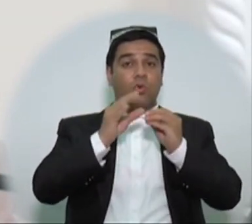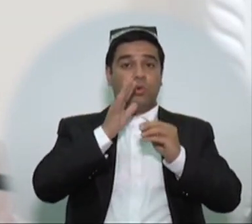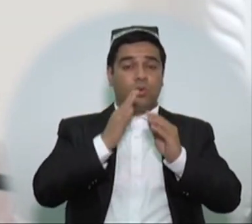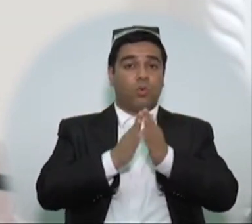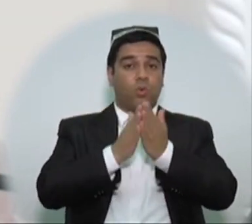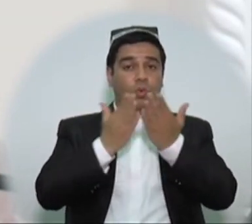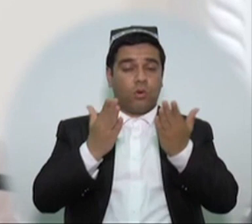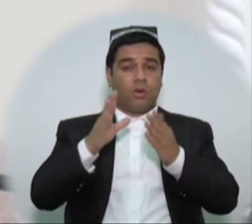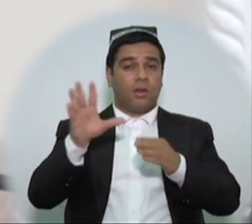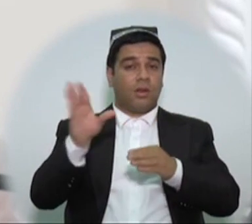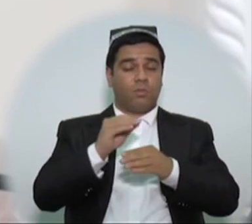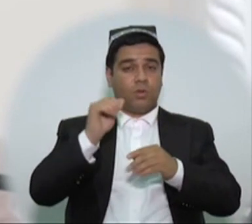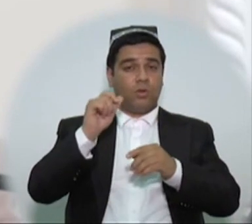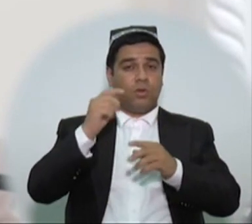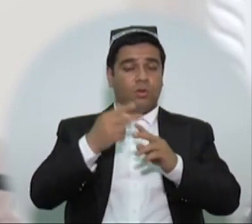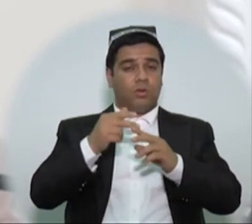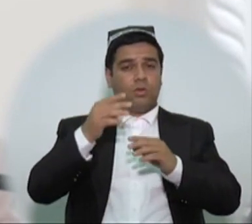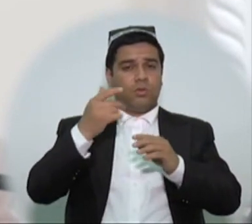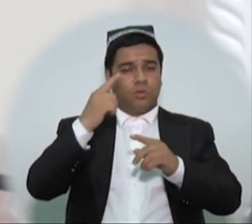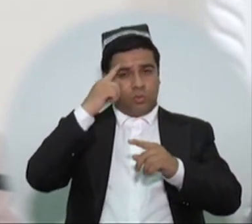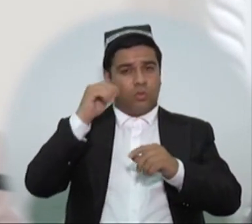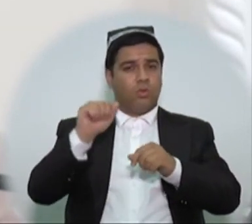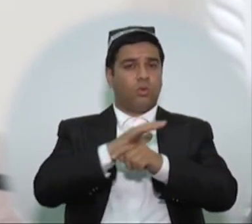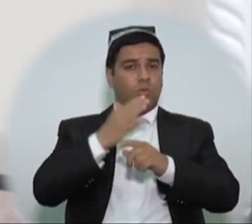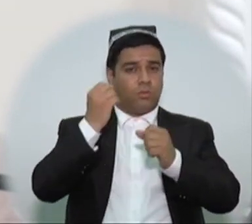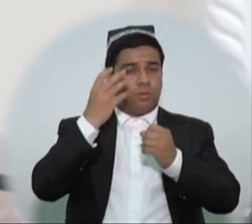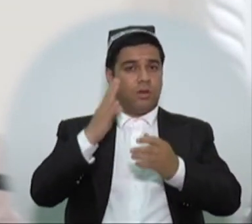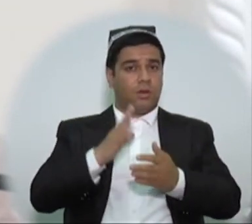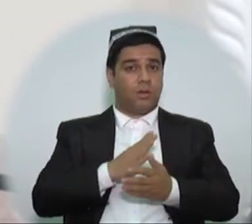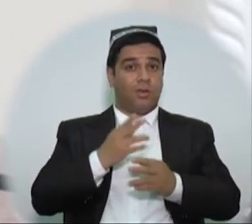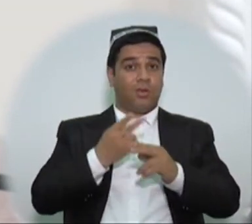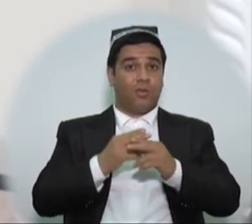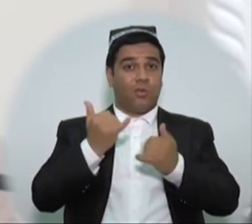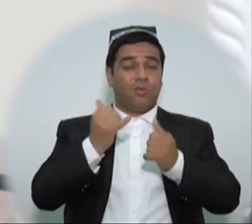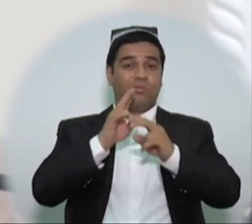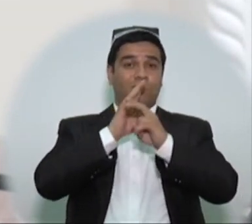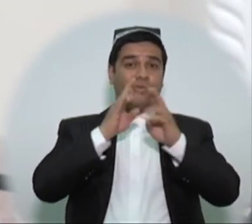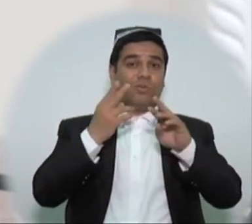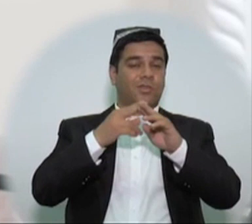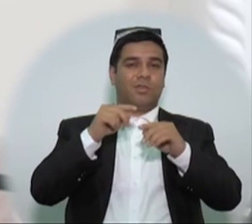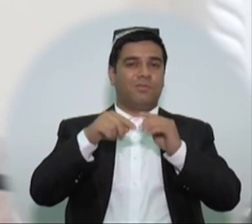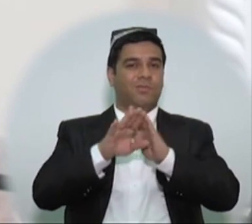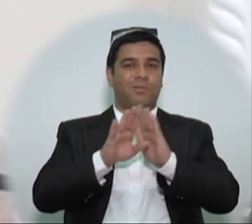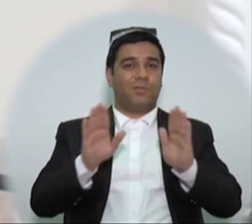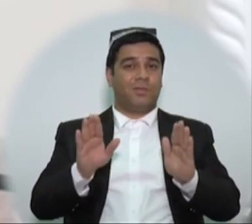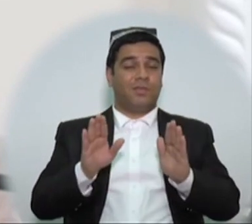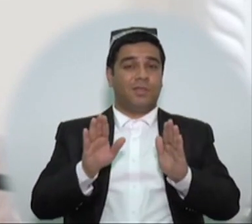odamlar. Bugun ularni bizga islomdan begona odam qilib ko'rsatishlari o'tmaydi bunaqa